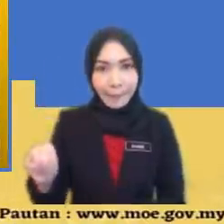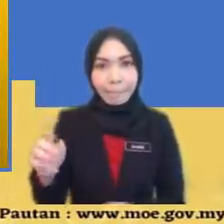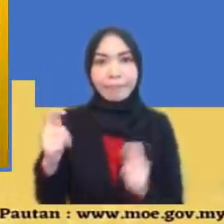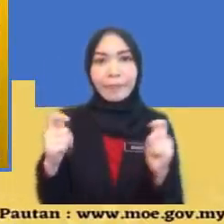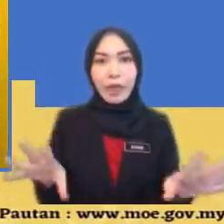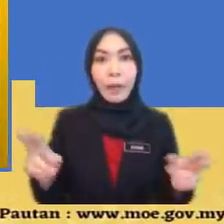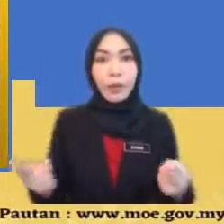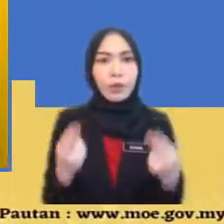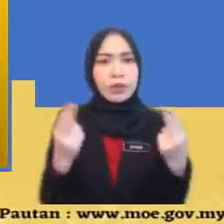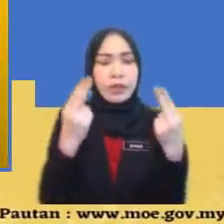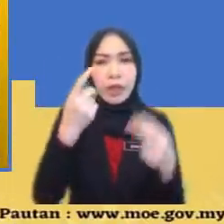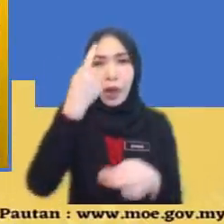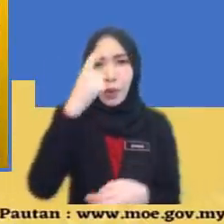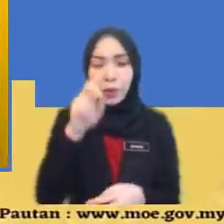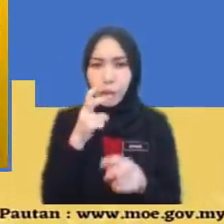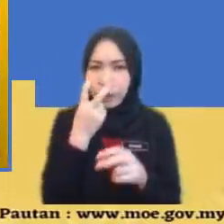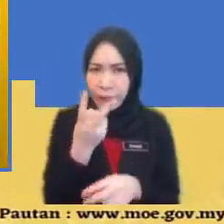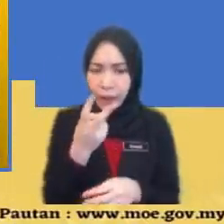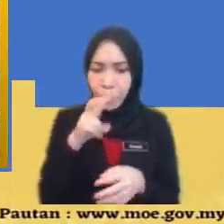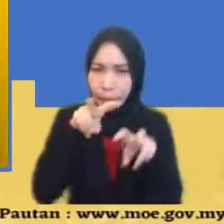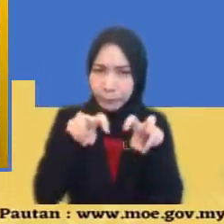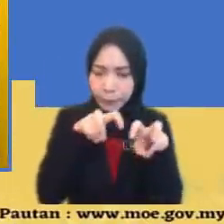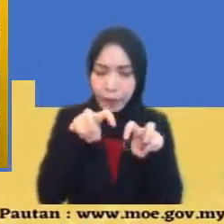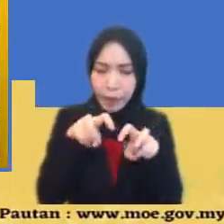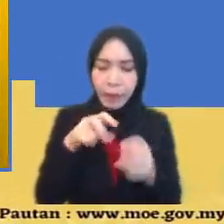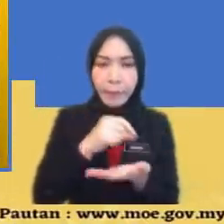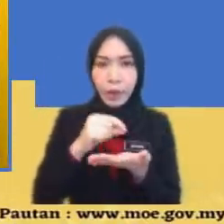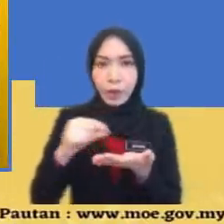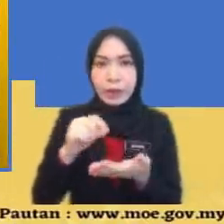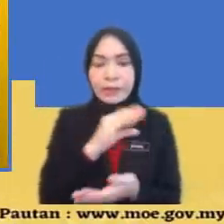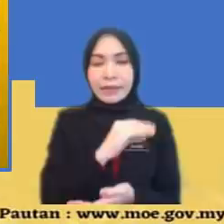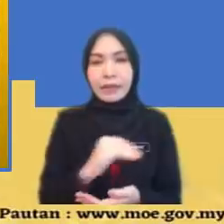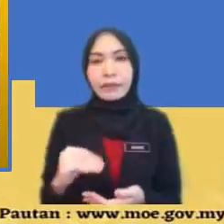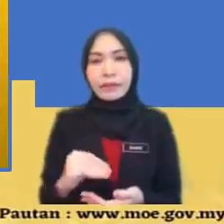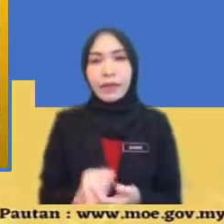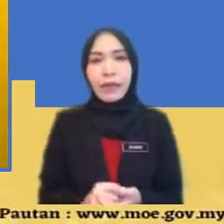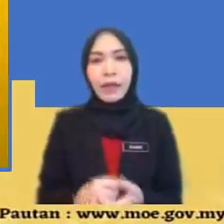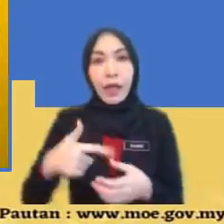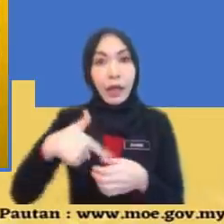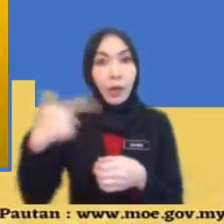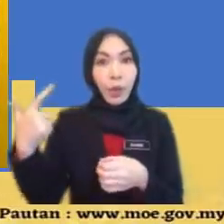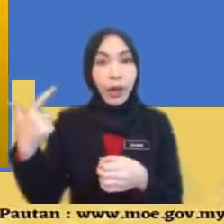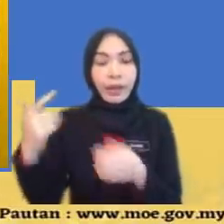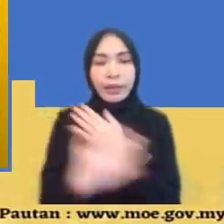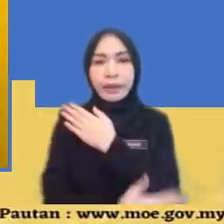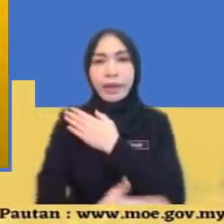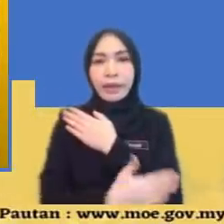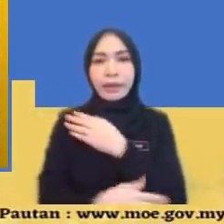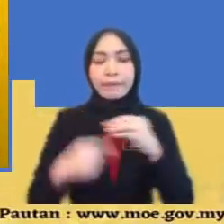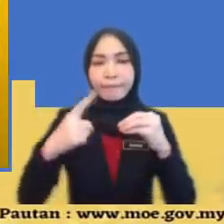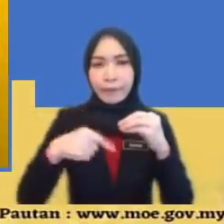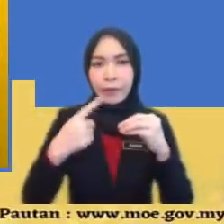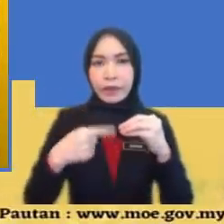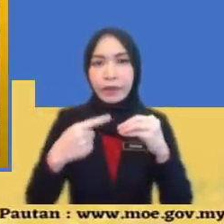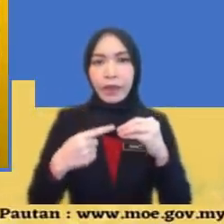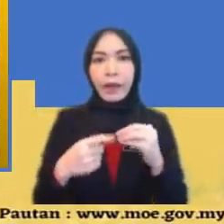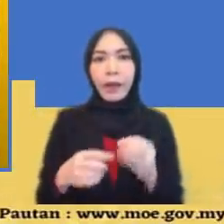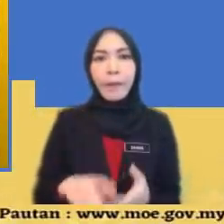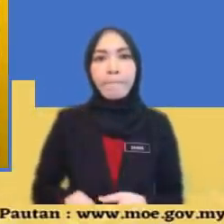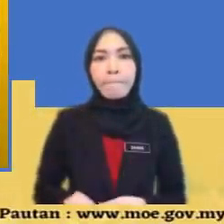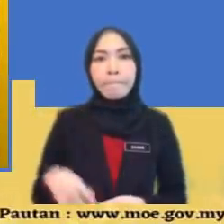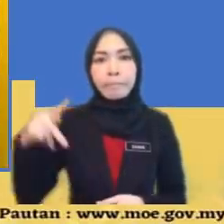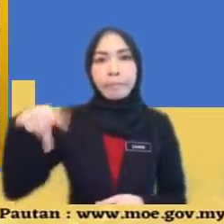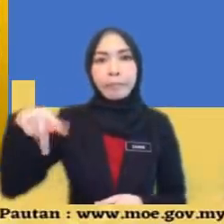meneliti laporan dan penulisan dari dalam dan luar negara berkaitan pelaksanaan pembelajaran sepanjang